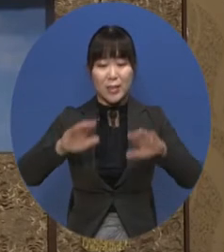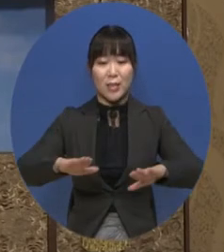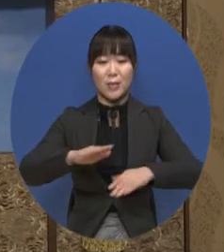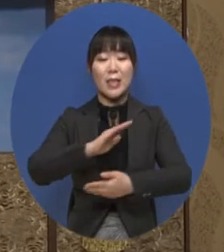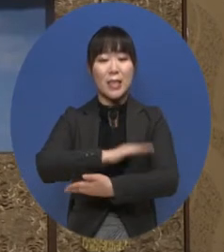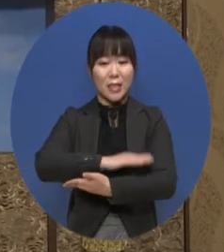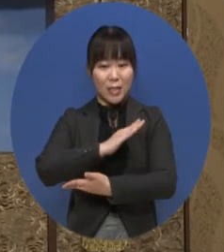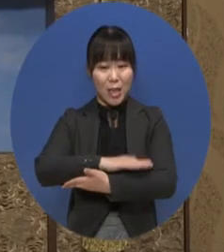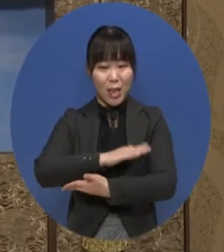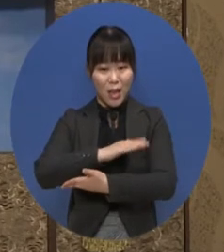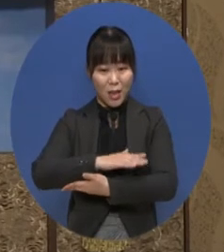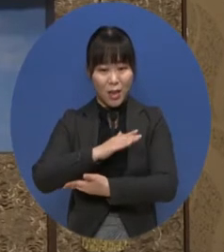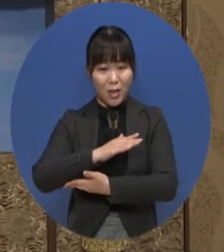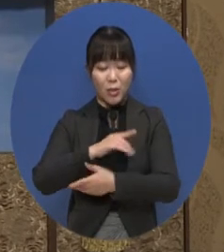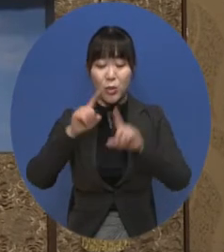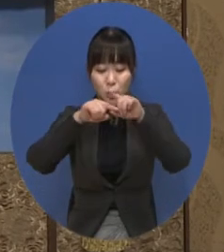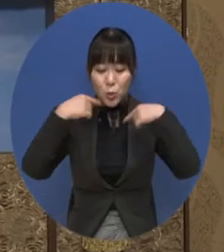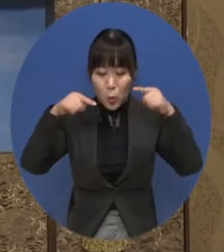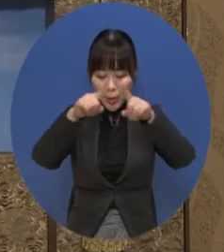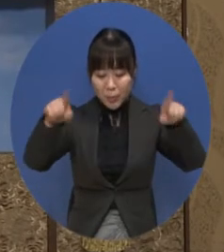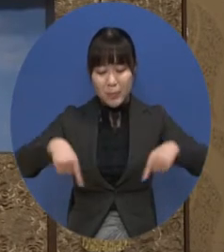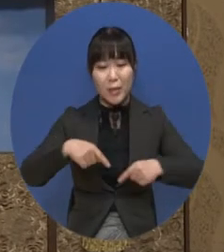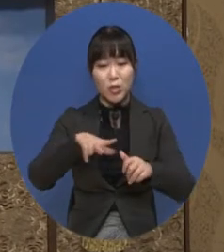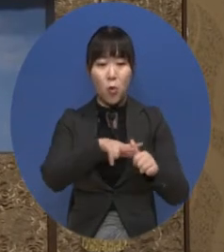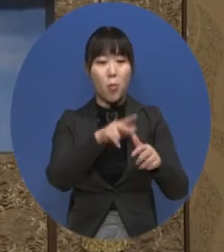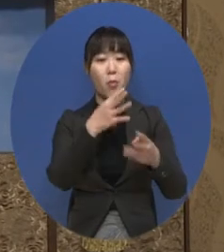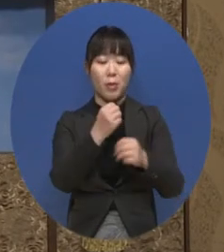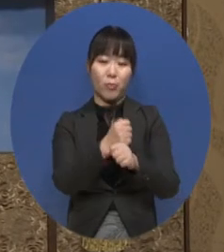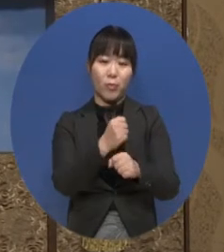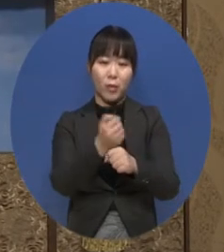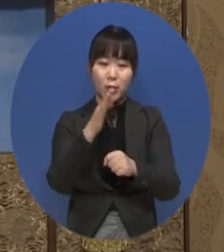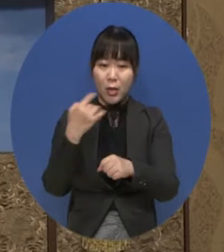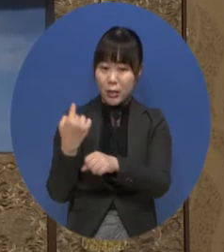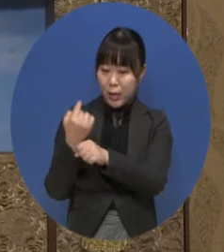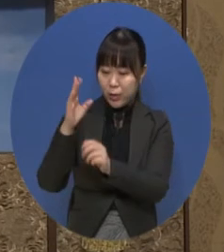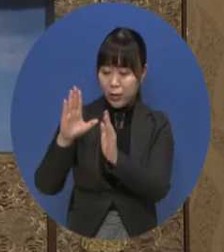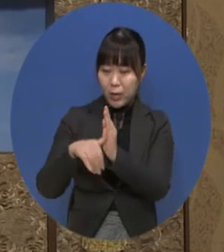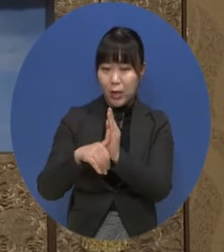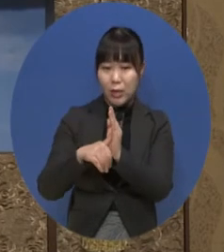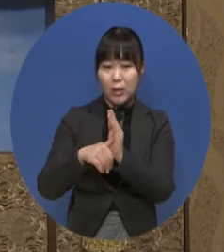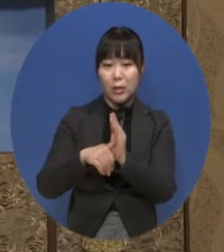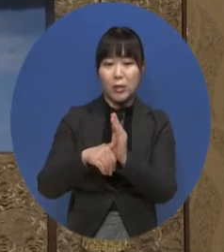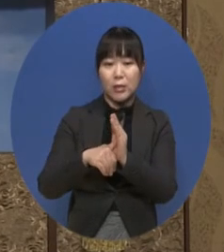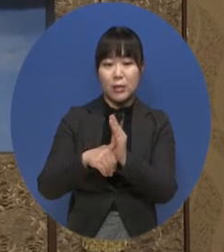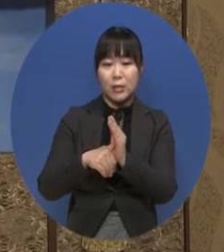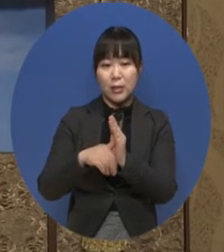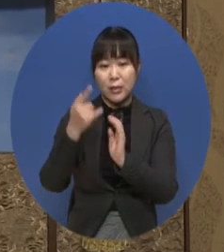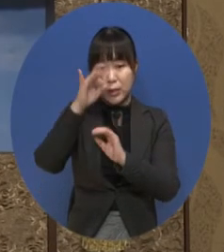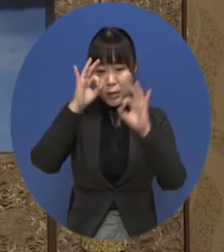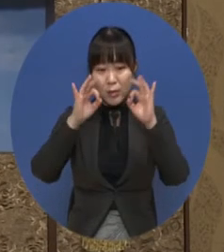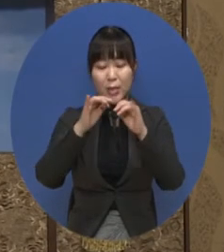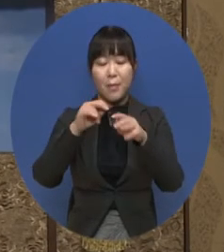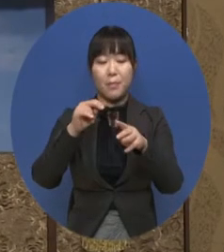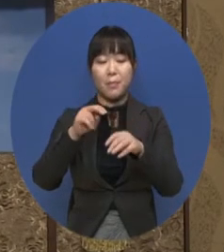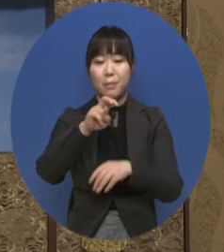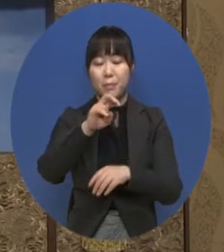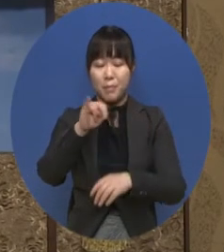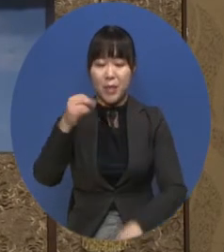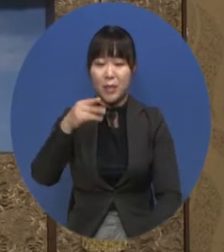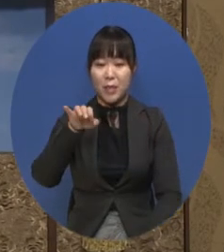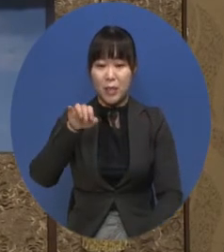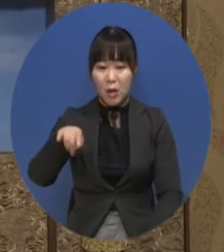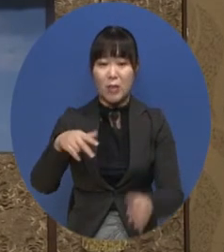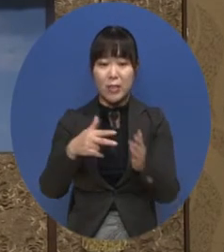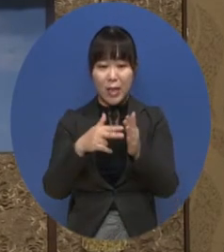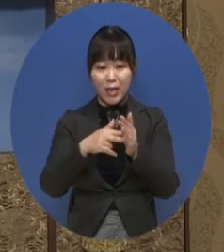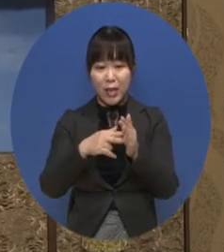지금은 인쇄물로 된 정보를 주로 만들고 있어요. 네. 근데 작년에 시청자 미디어 재단이라는 방송통신위원회